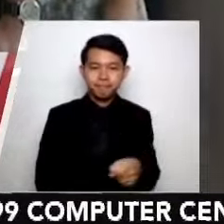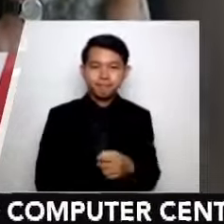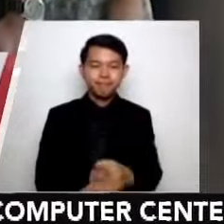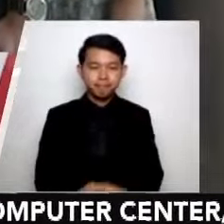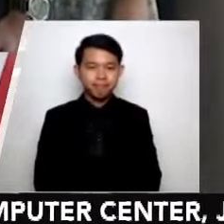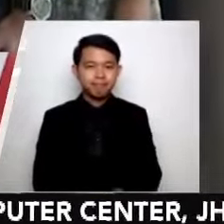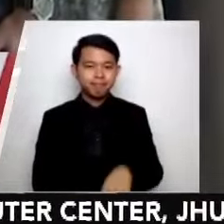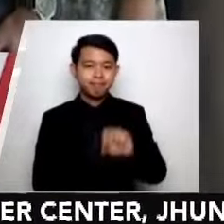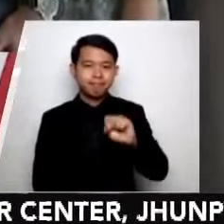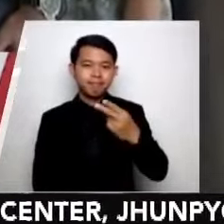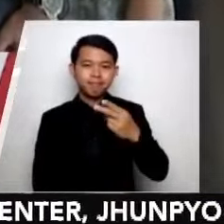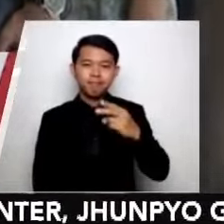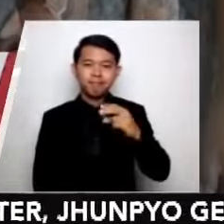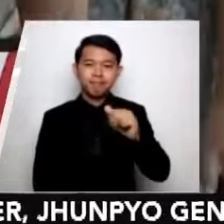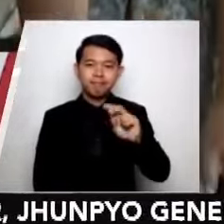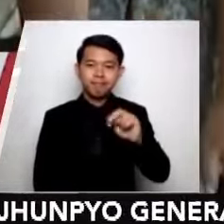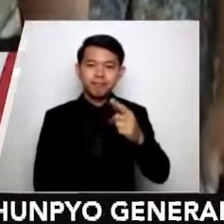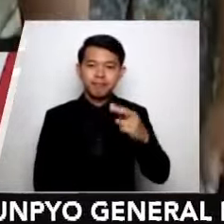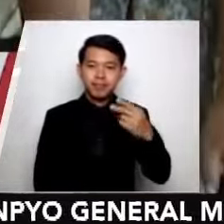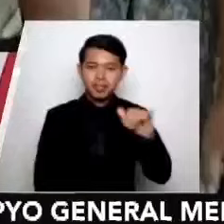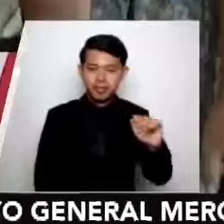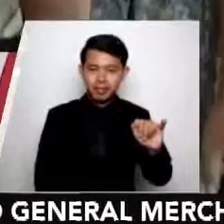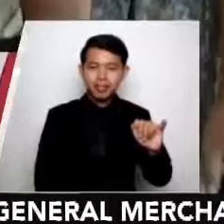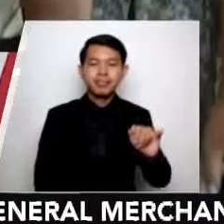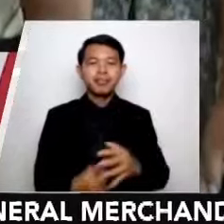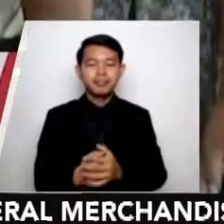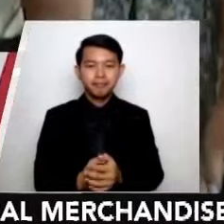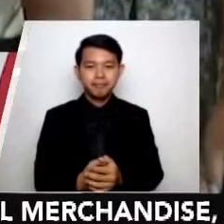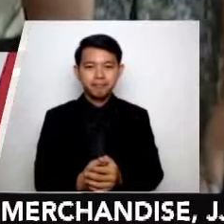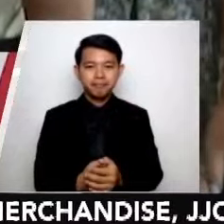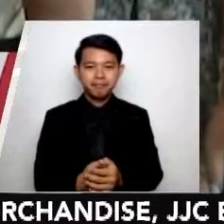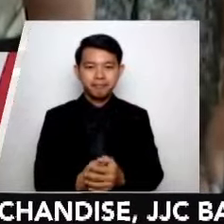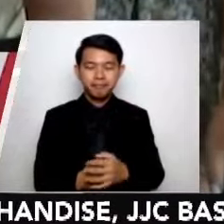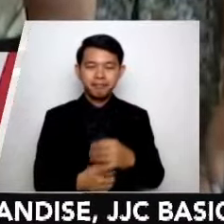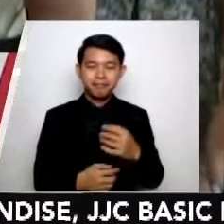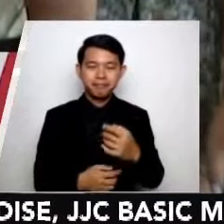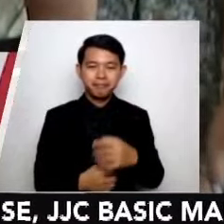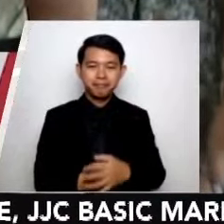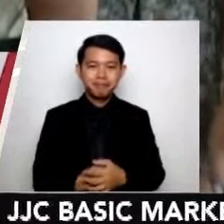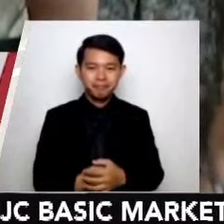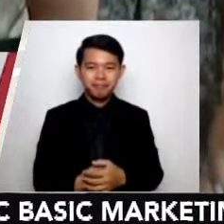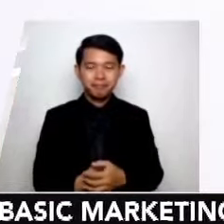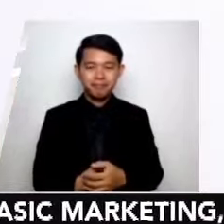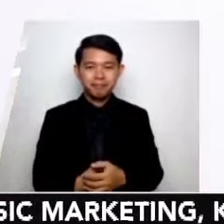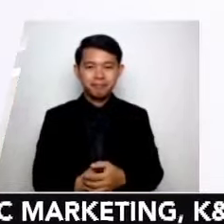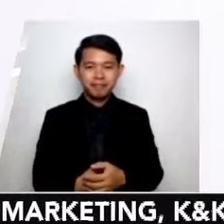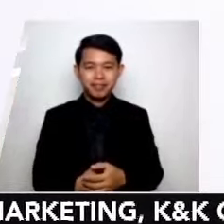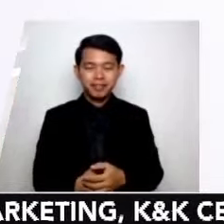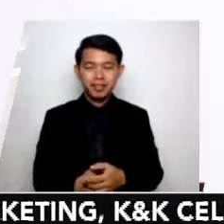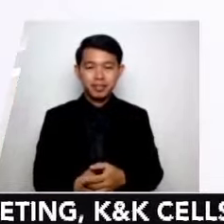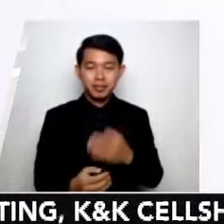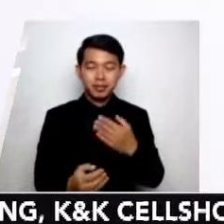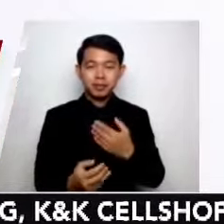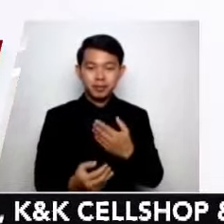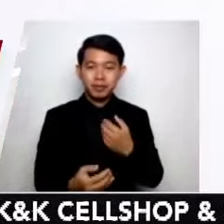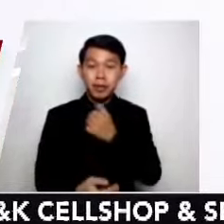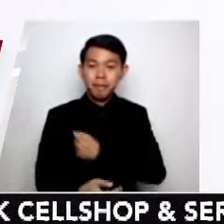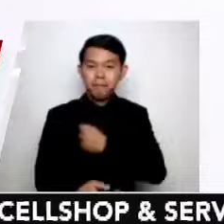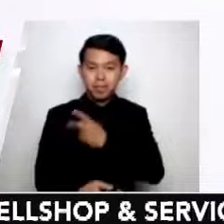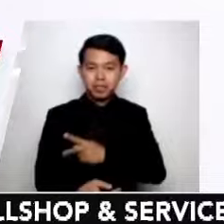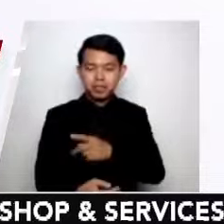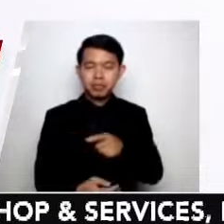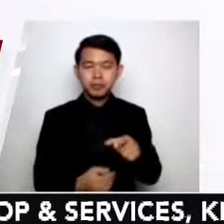klee ng positive feedback ng netizens sa pag-audition niya sa casting call ng Cinemalaya It was a